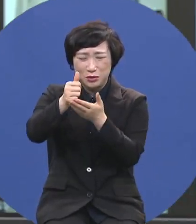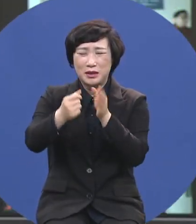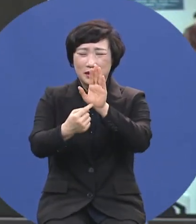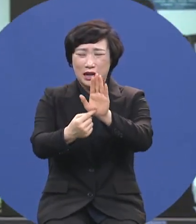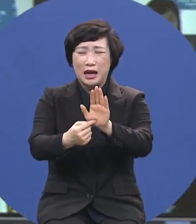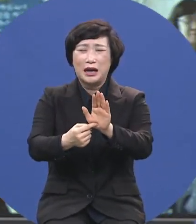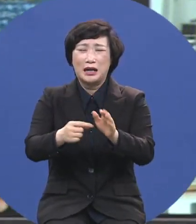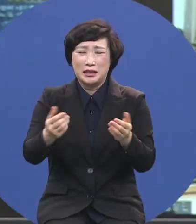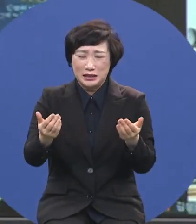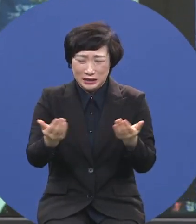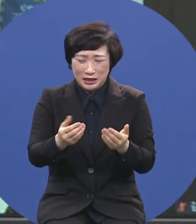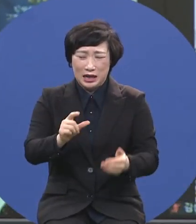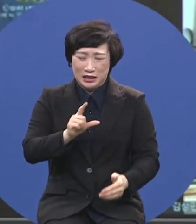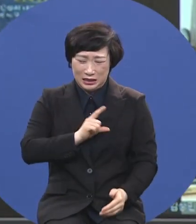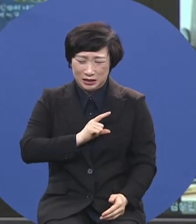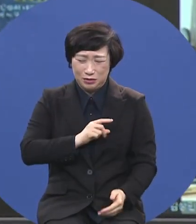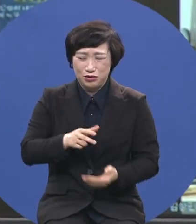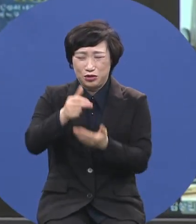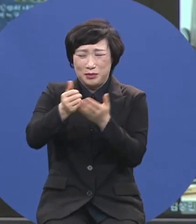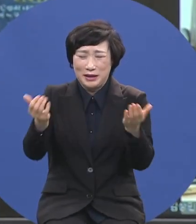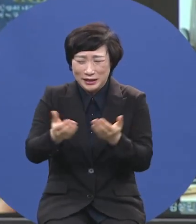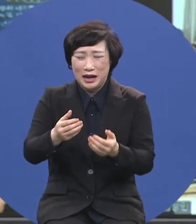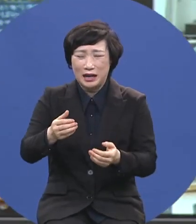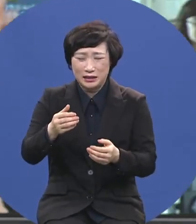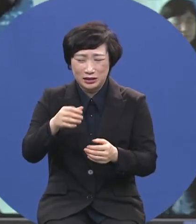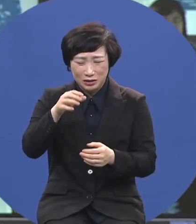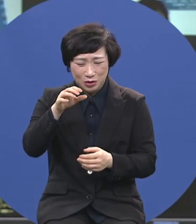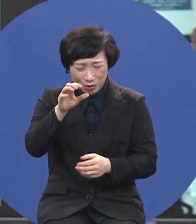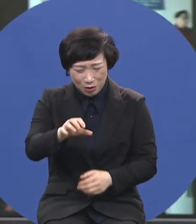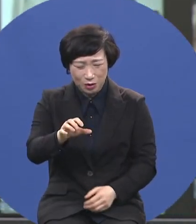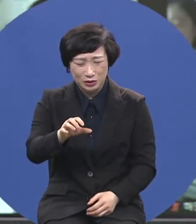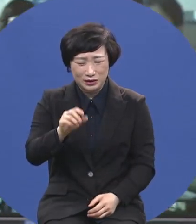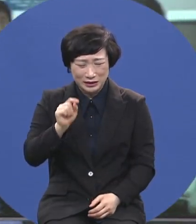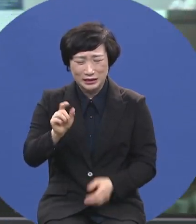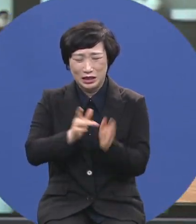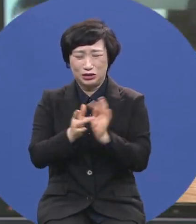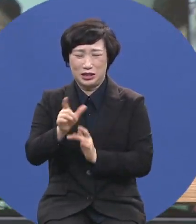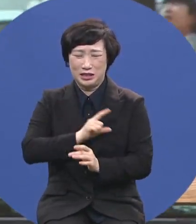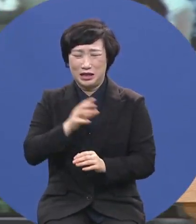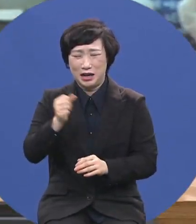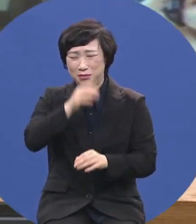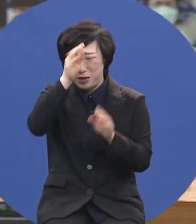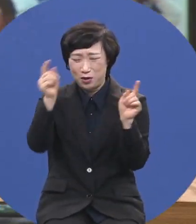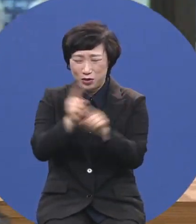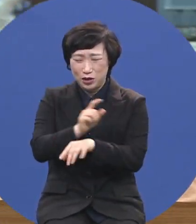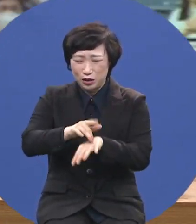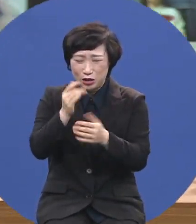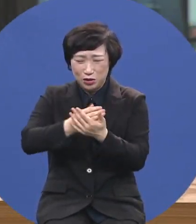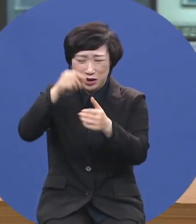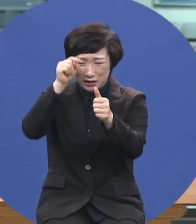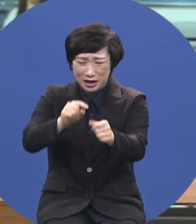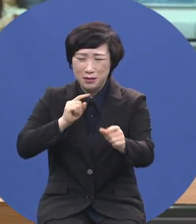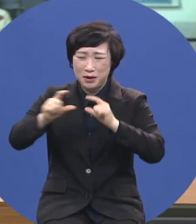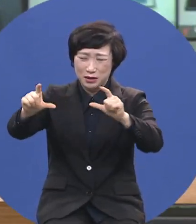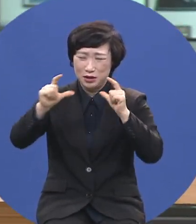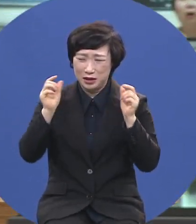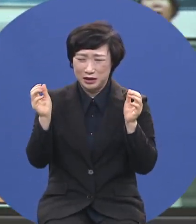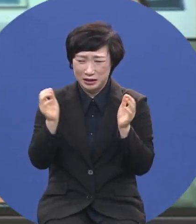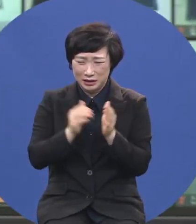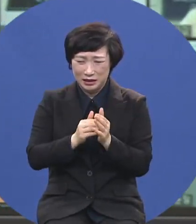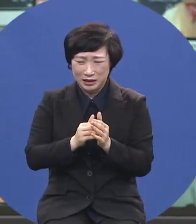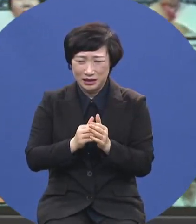나타날 이름입니다. 일하실 사역입니다. 그 이름으로 병 고쳐라 귀신 쫓아내라고